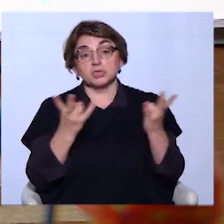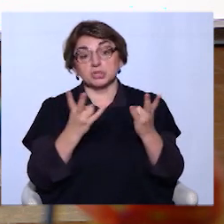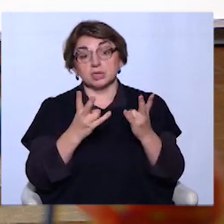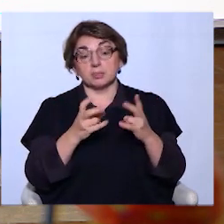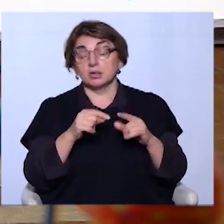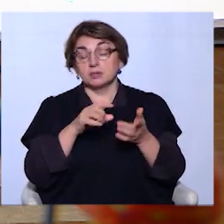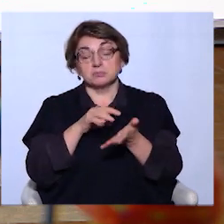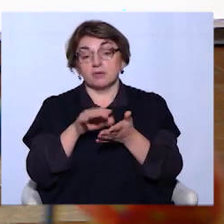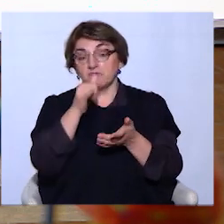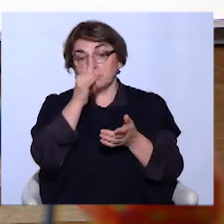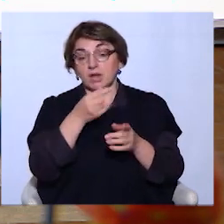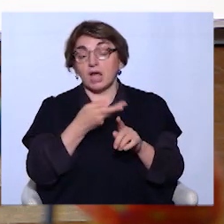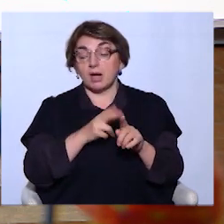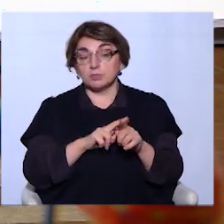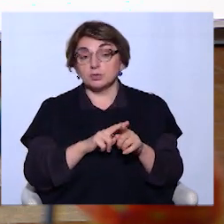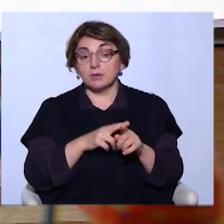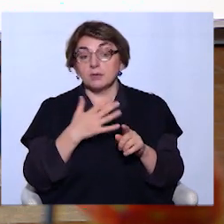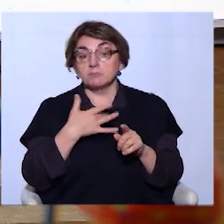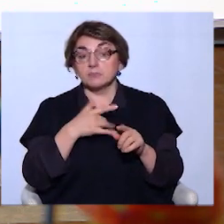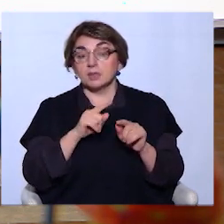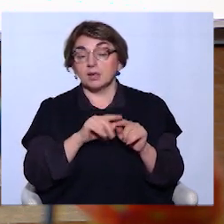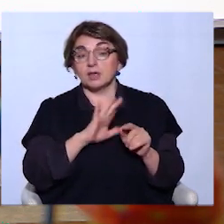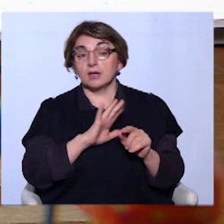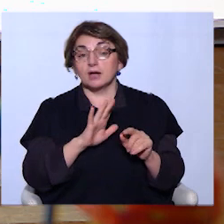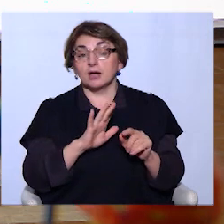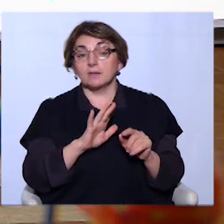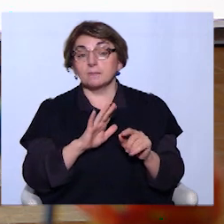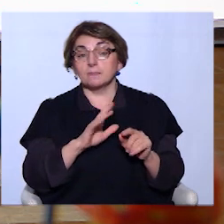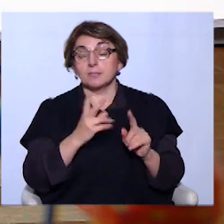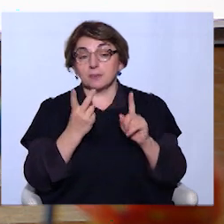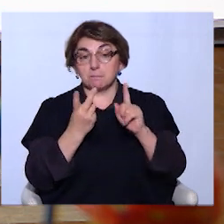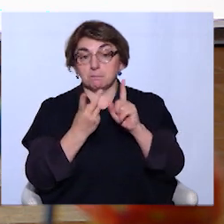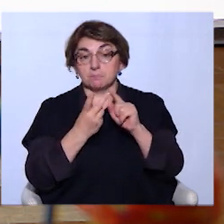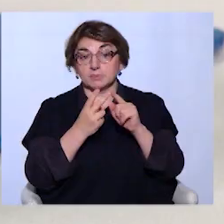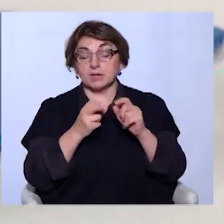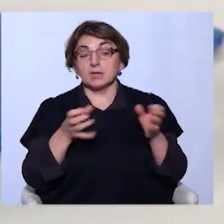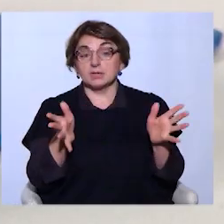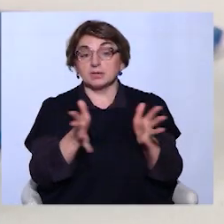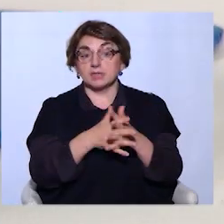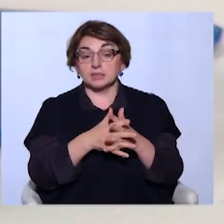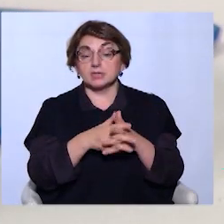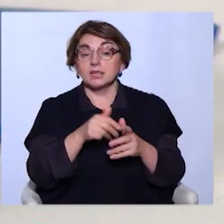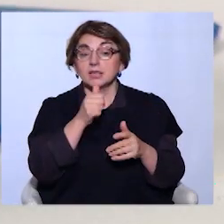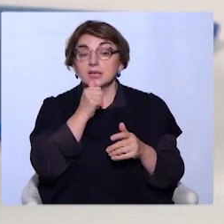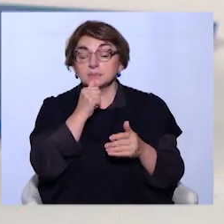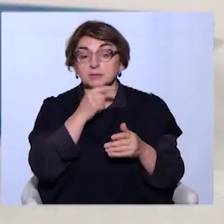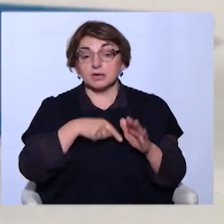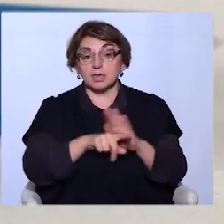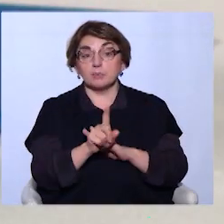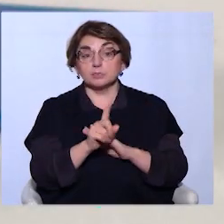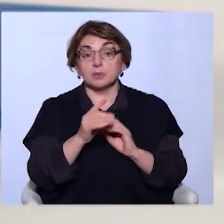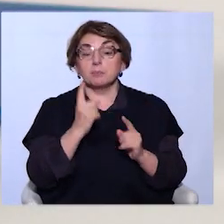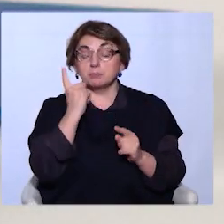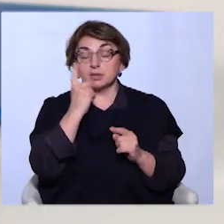არ შეუძლია. ამიტომ მე არ დავწერ მეორე რეაქციას ექსპერიმენტიდან გამომდინარე და